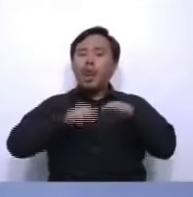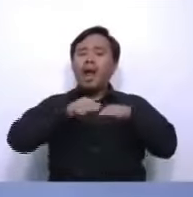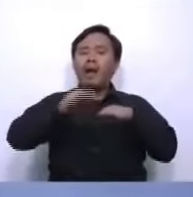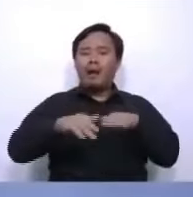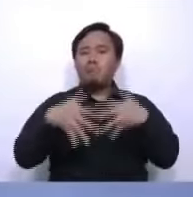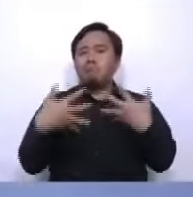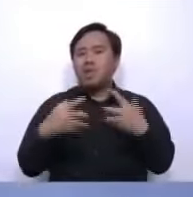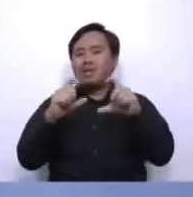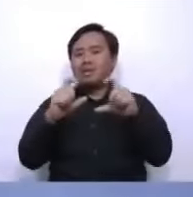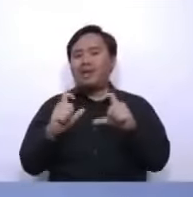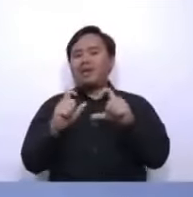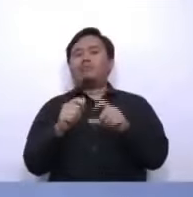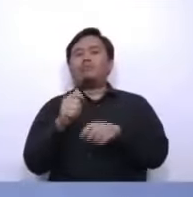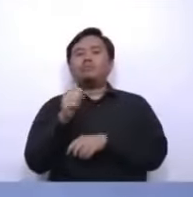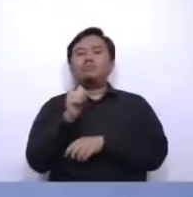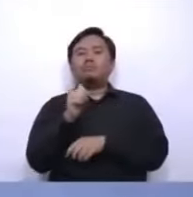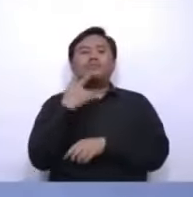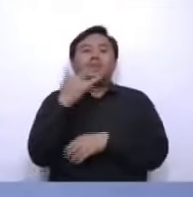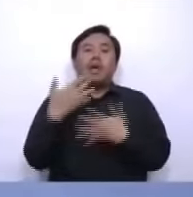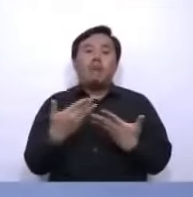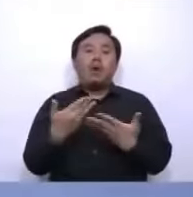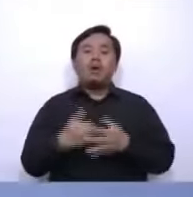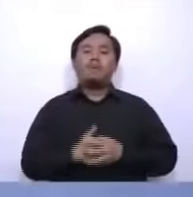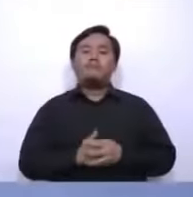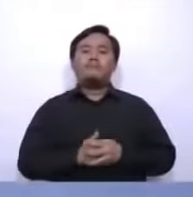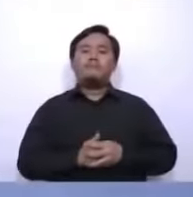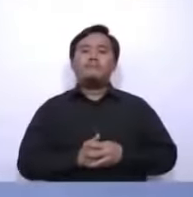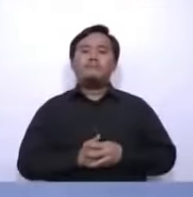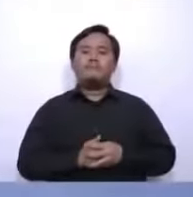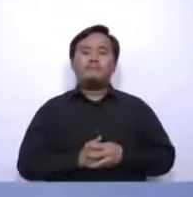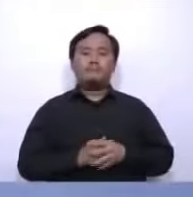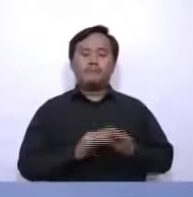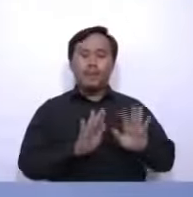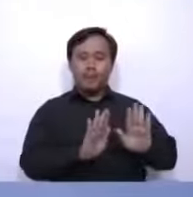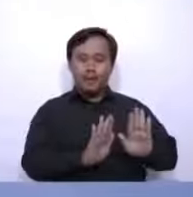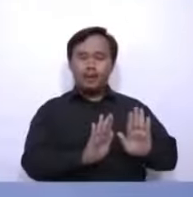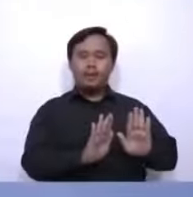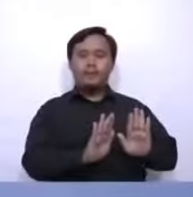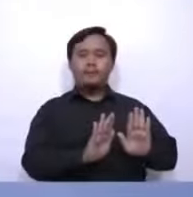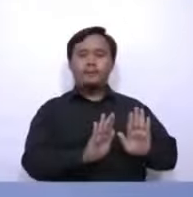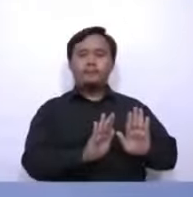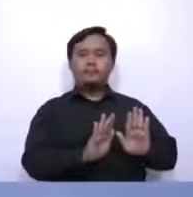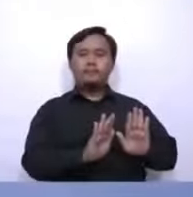saudara akan seperti apa? Baik, nanti dulu, ditahan dulu.